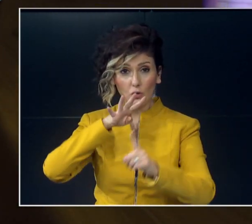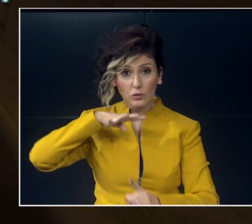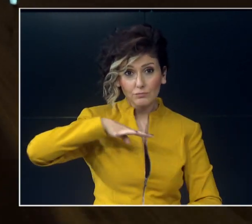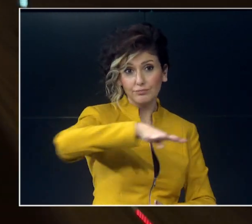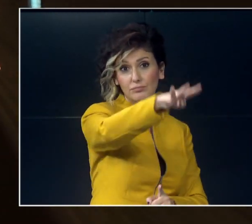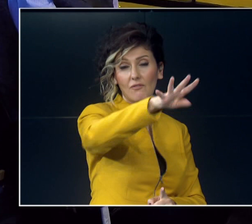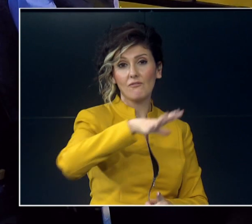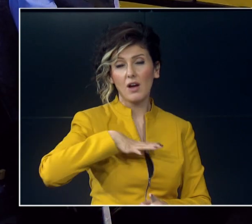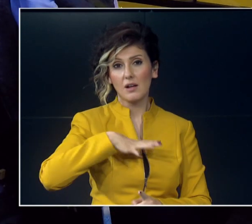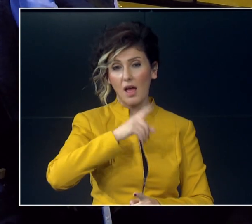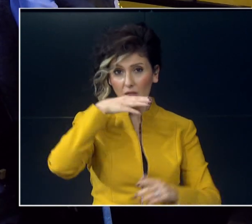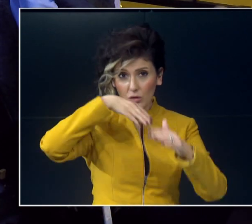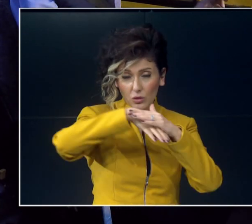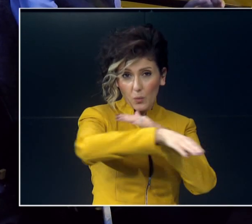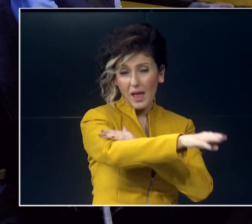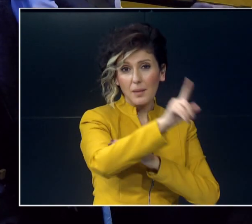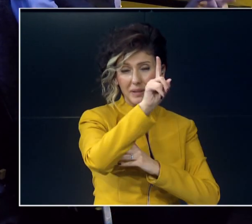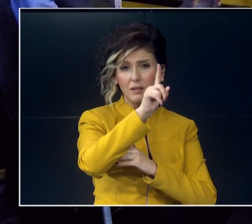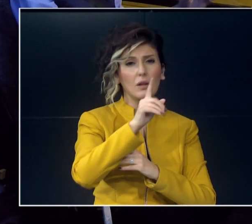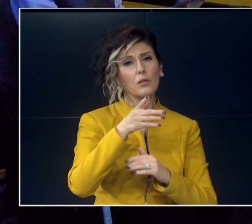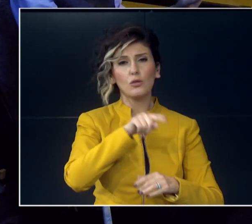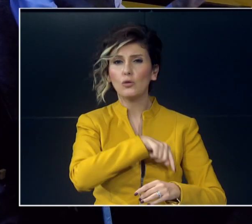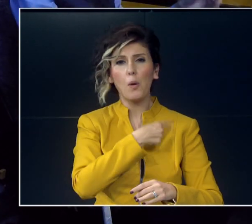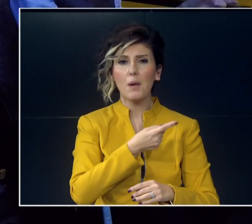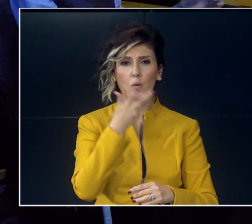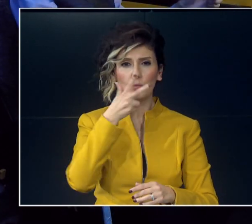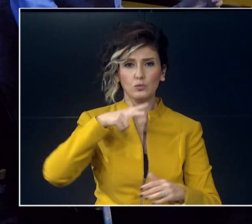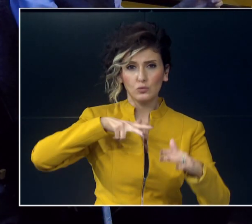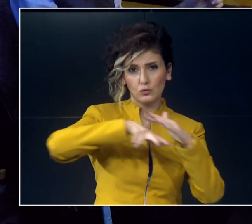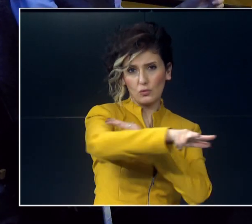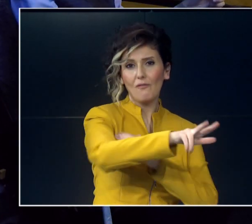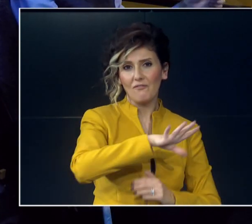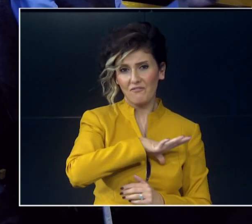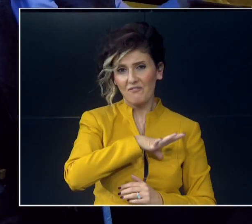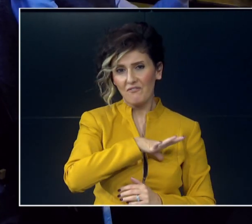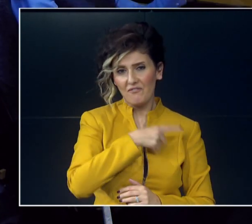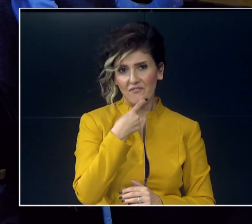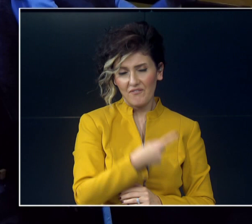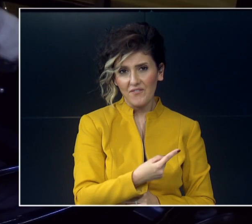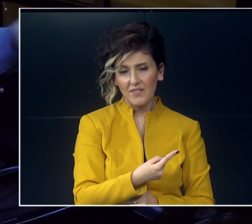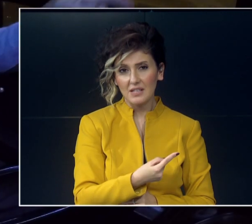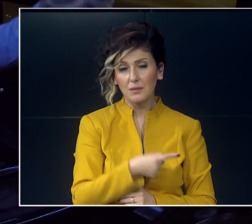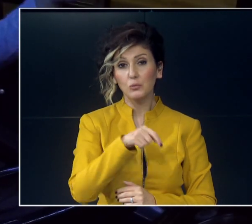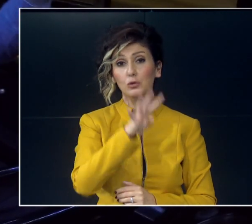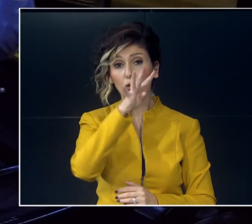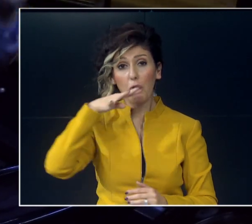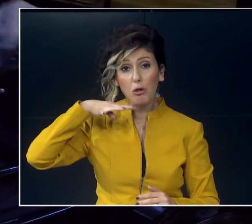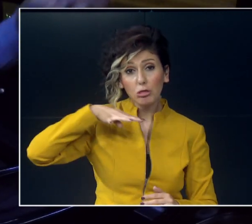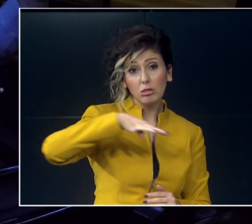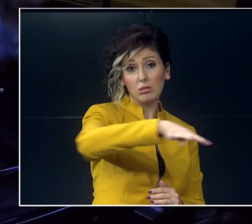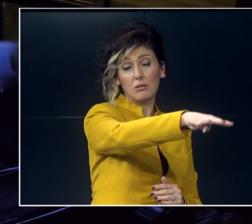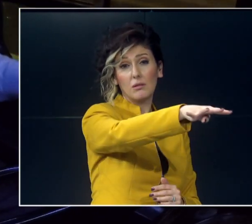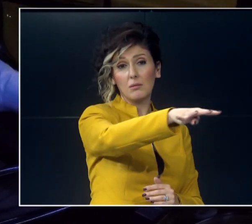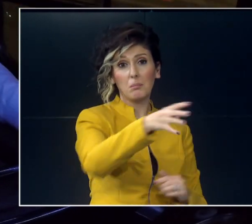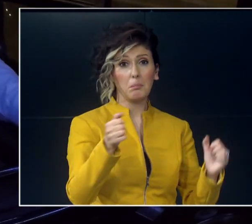geçiyor. Normalde 3 şeritli tüneller var ama bu 4 şeridin